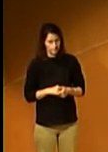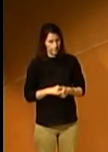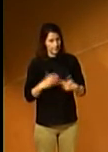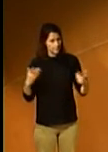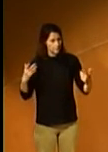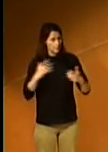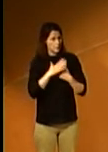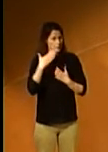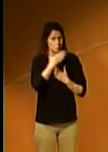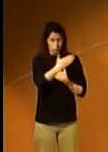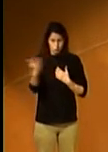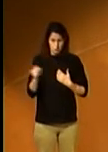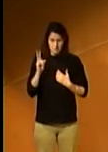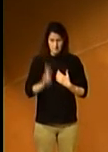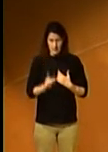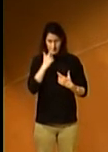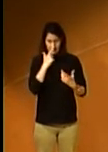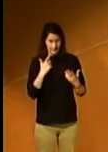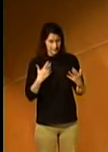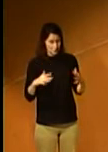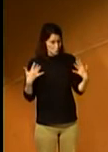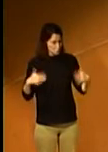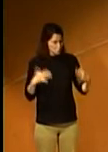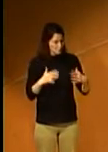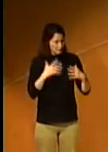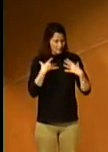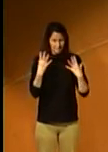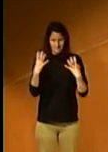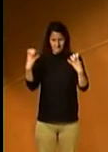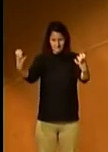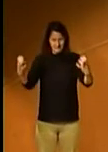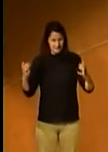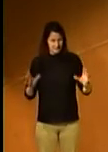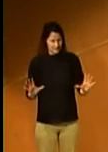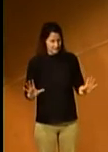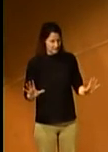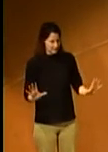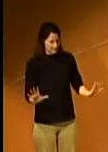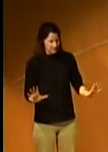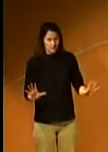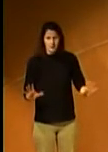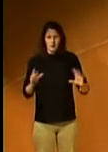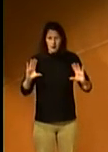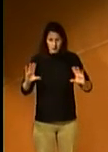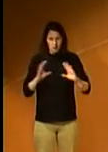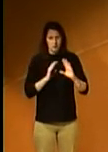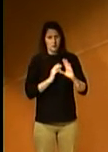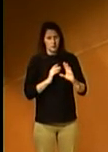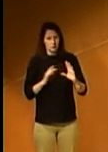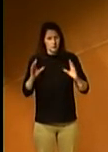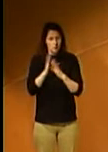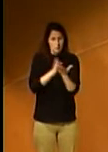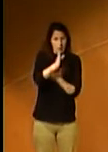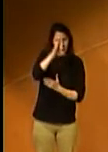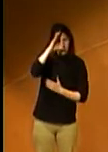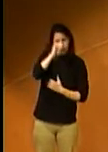Bonjour, bon, je suis un petit peu émue d'avoir autant de monde devant moi. Mon parcours professionnel, alors bon, je